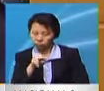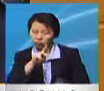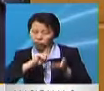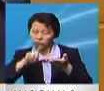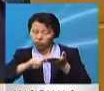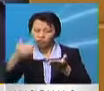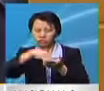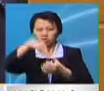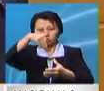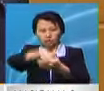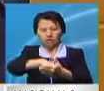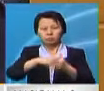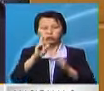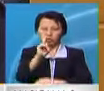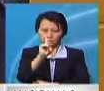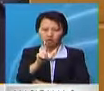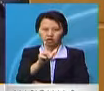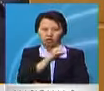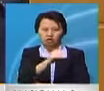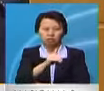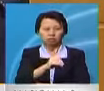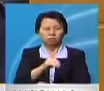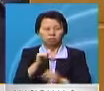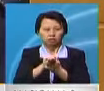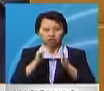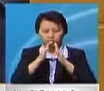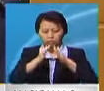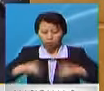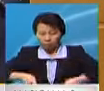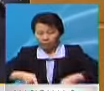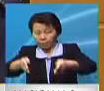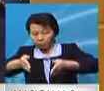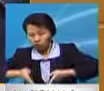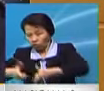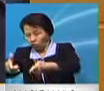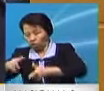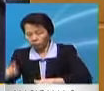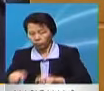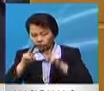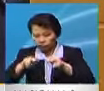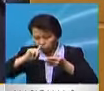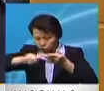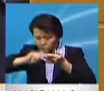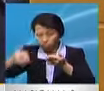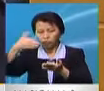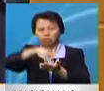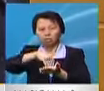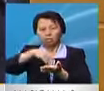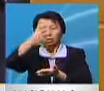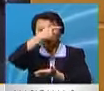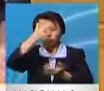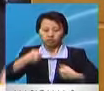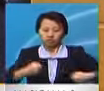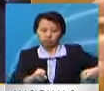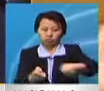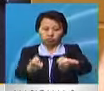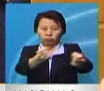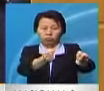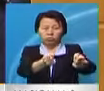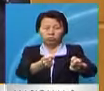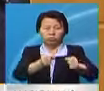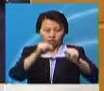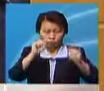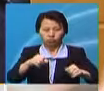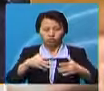dalam bandar. Di dalam bandar dan dalam pekan, perparitan tu kena dilihat semula. Oleh kerana sungai masih boleh